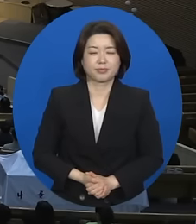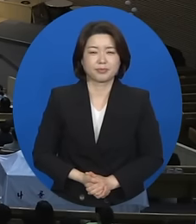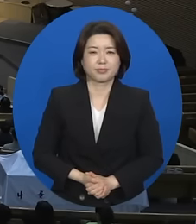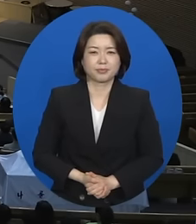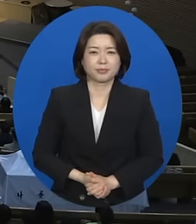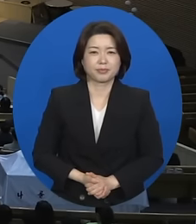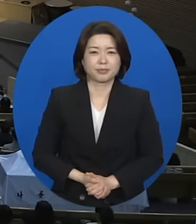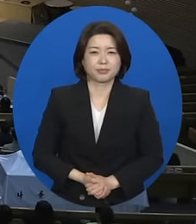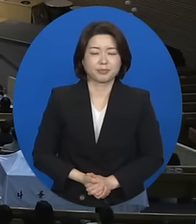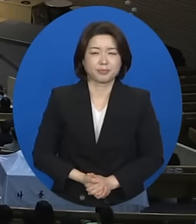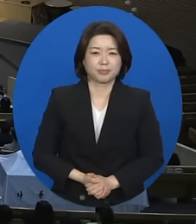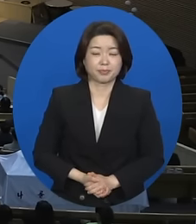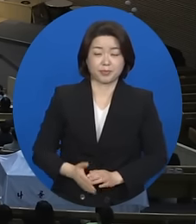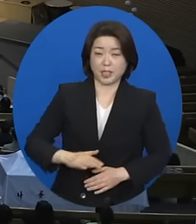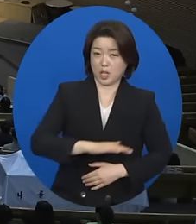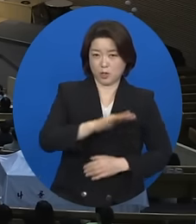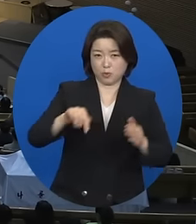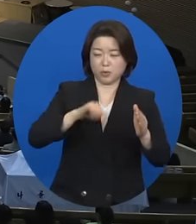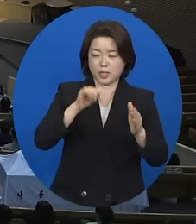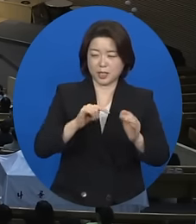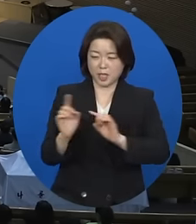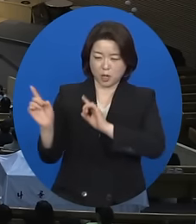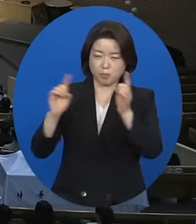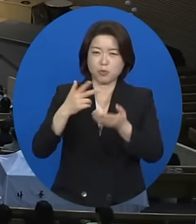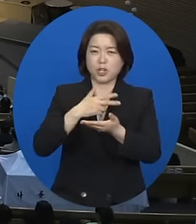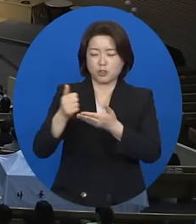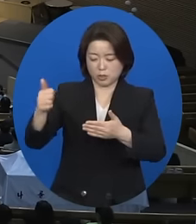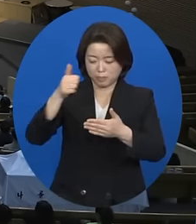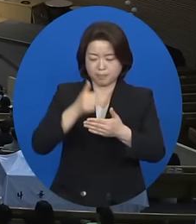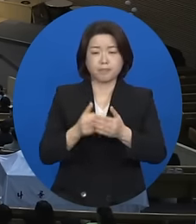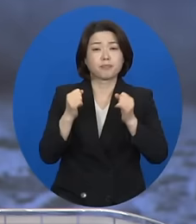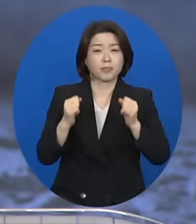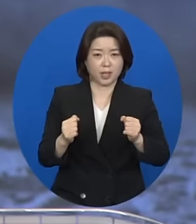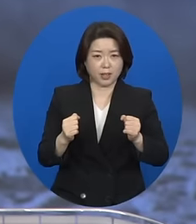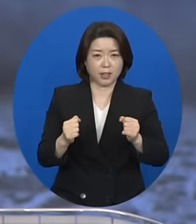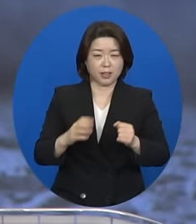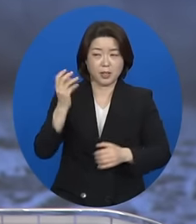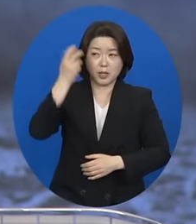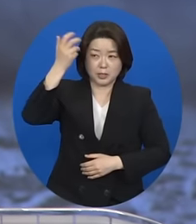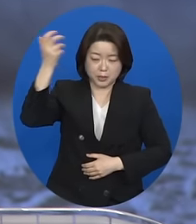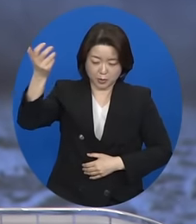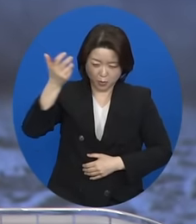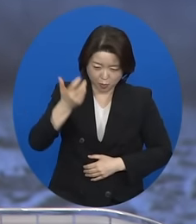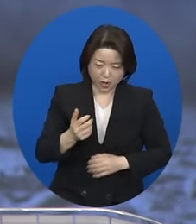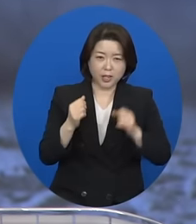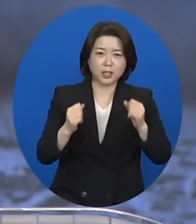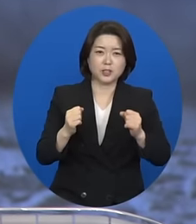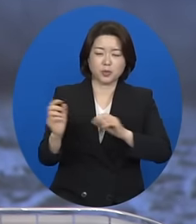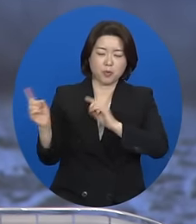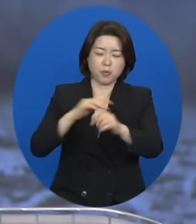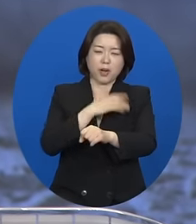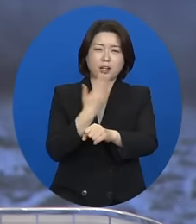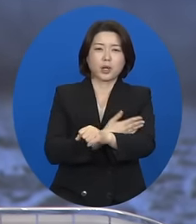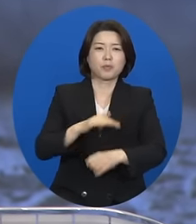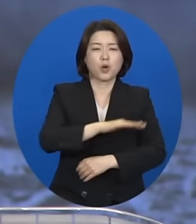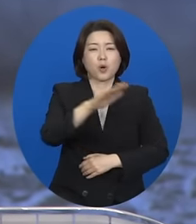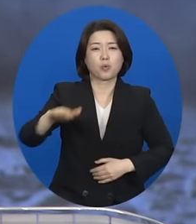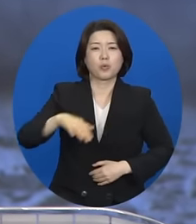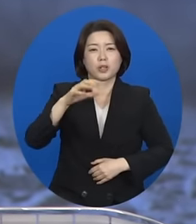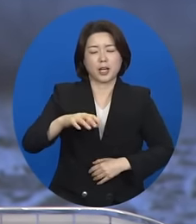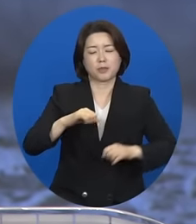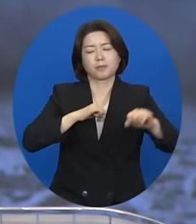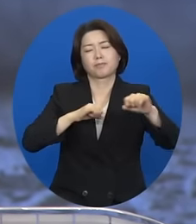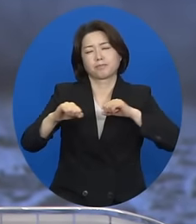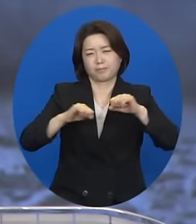감사합니다 아 우리 안에 부활의 주님께서 우리 성령으로 와 계시고 부활의 권능이 이미 우리 가운데 역사하고